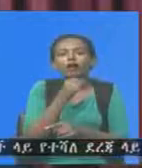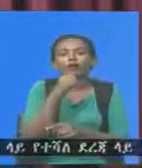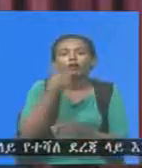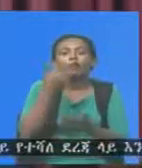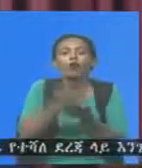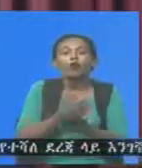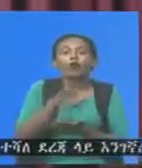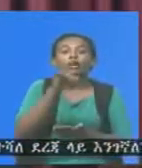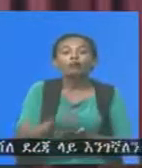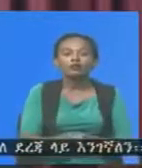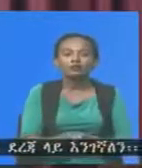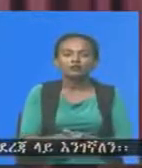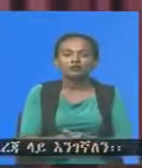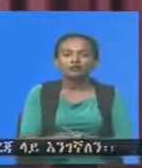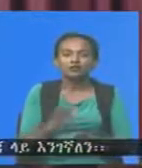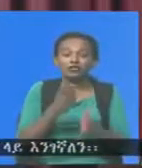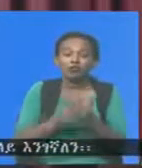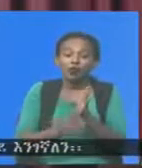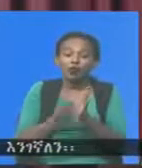አንድ ቦታ በይቅርታ።